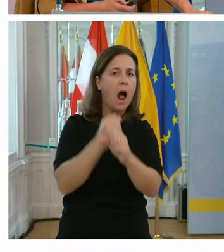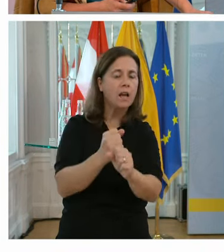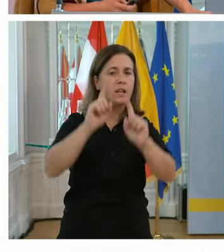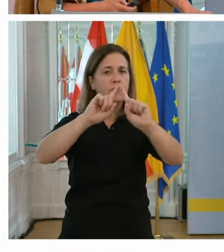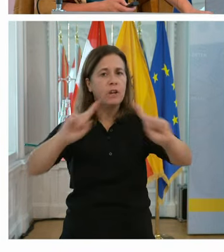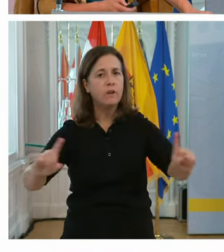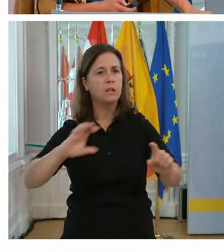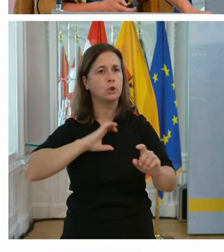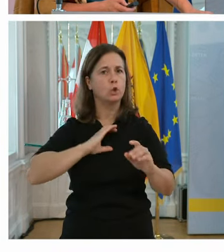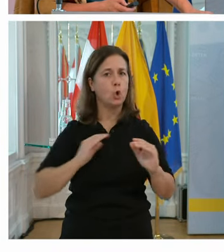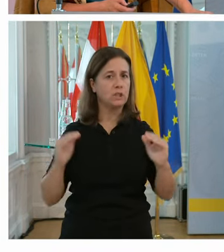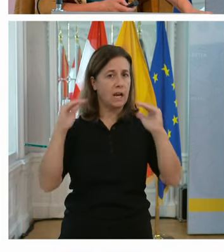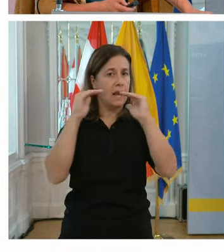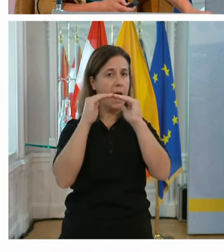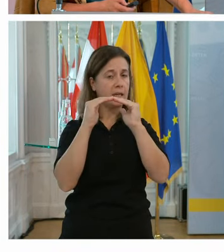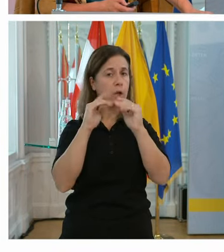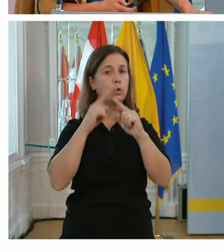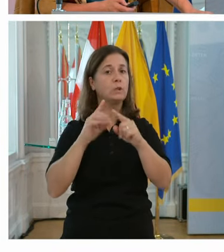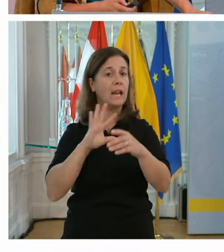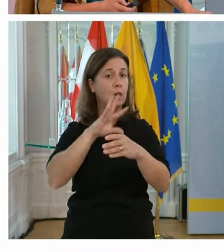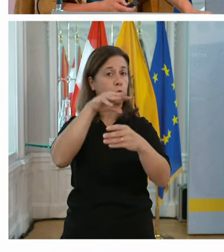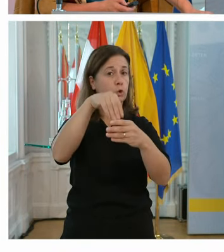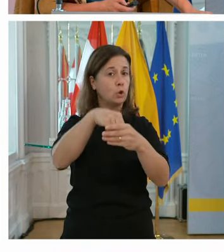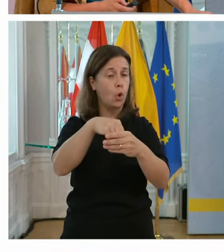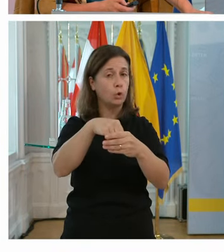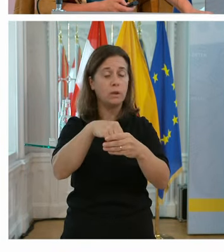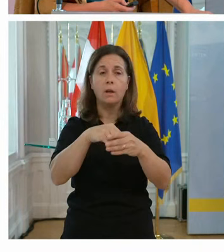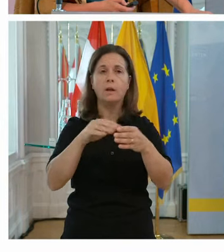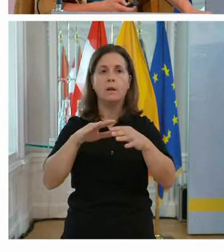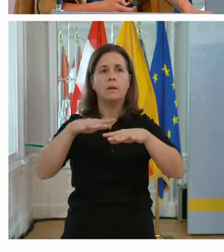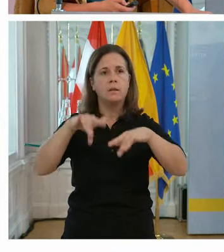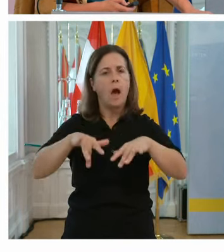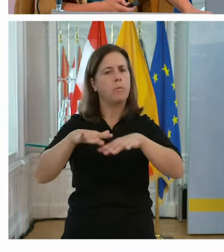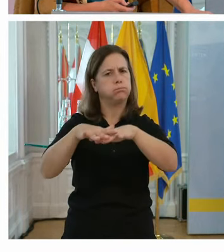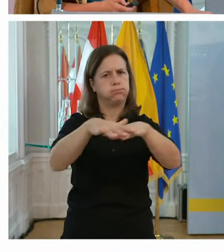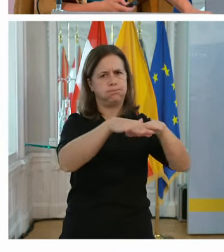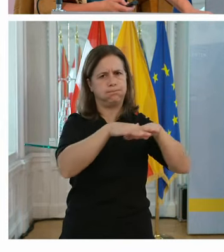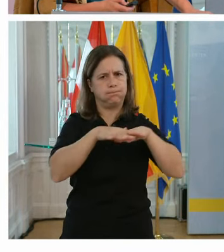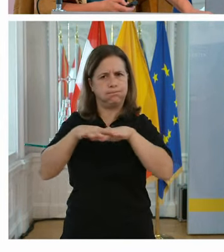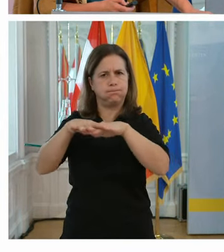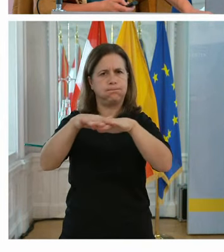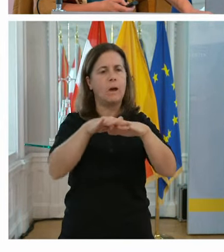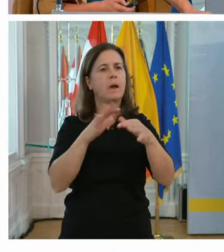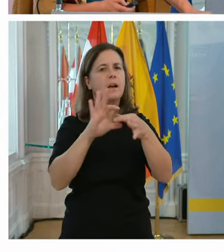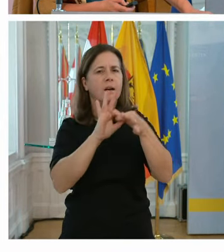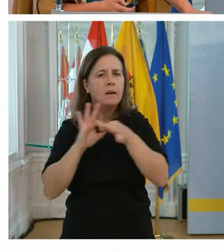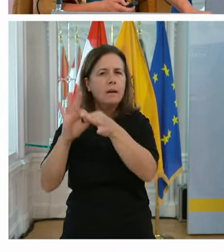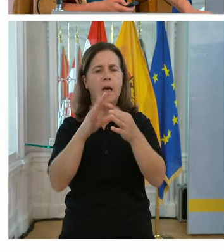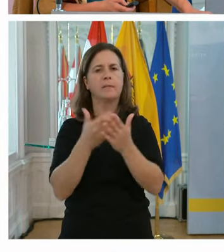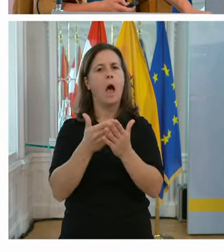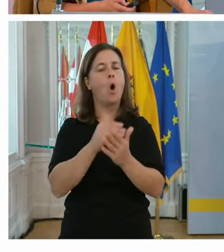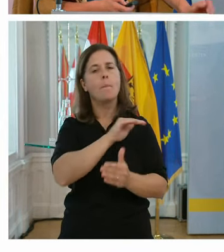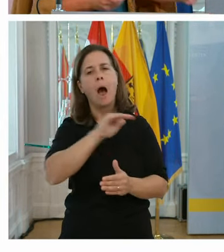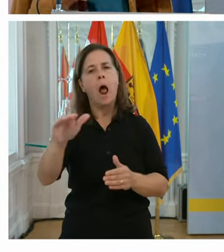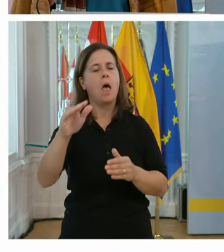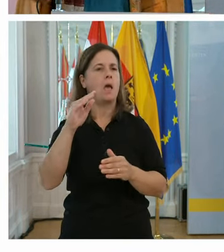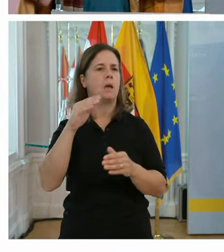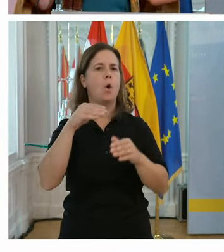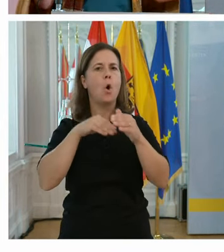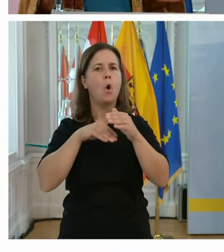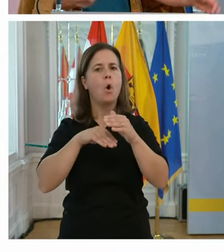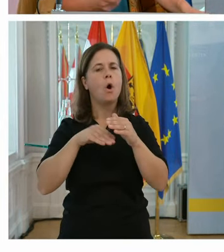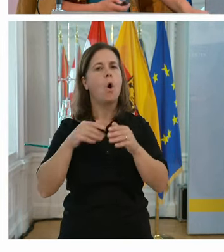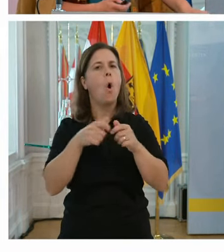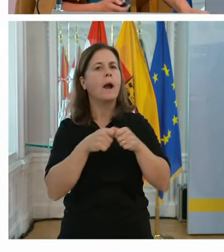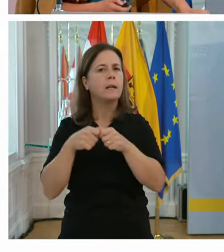und Chancengleichheit und Inklusion sind einfach eng miteinander verbunden. Und daher heißt es dann auch in allen Organisationen, die